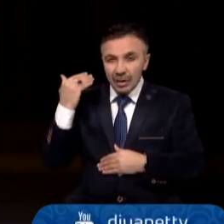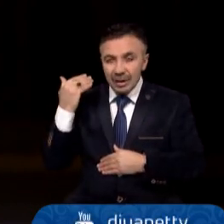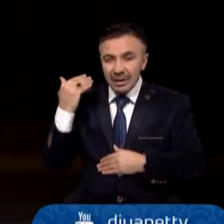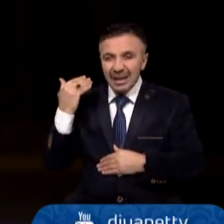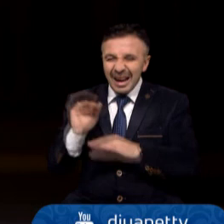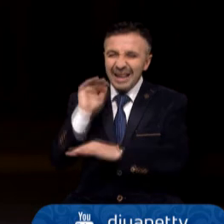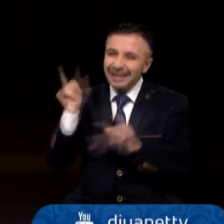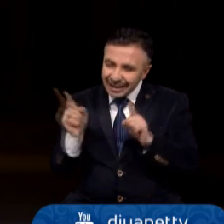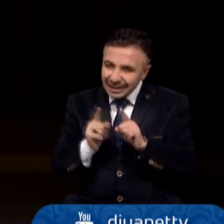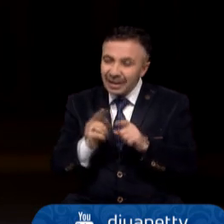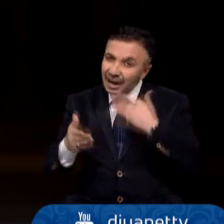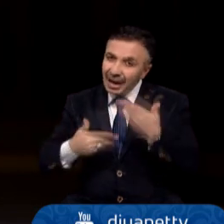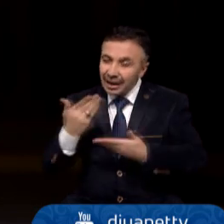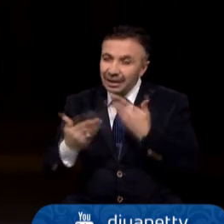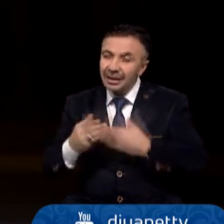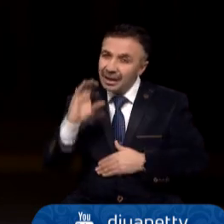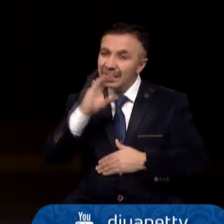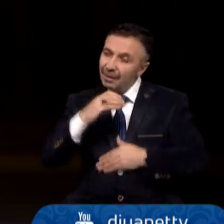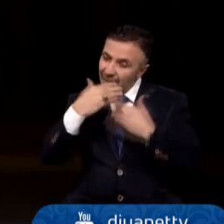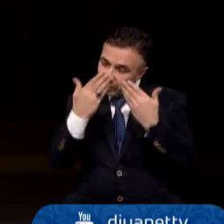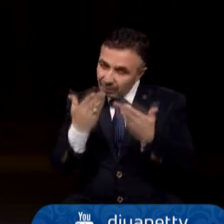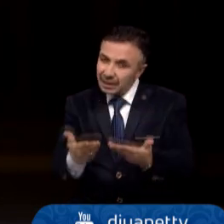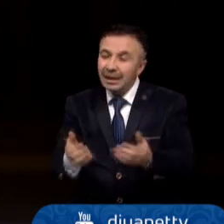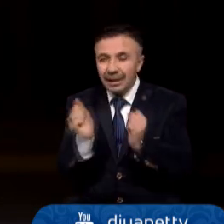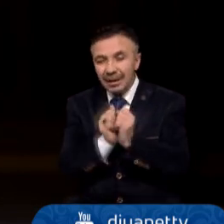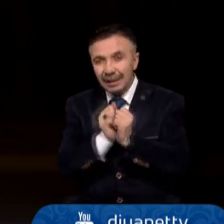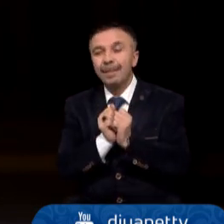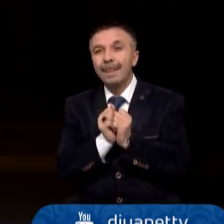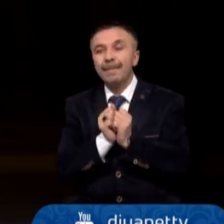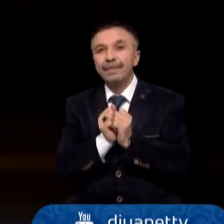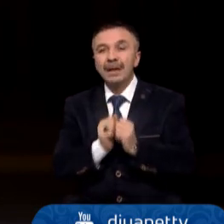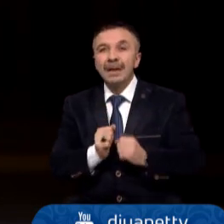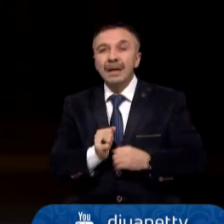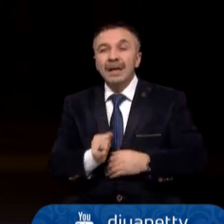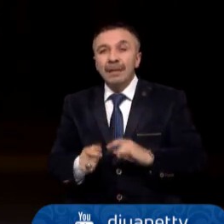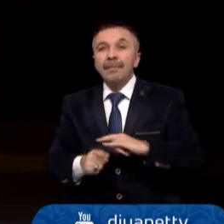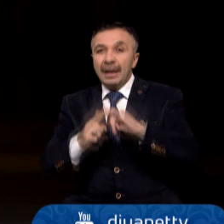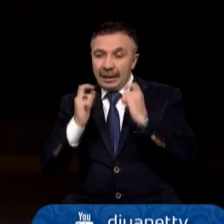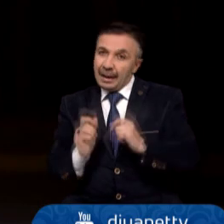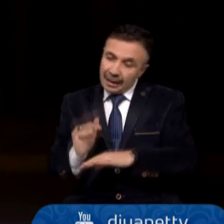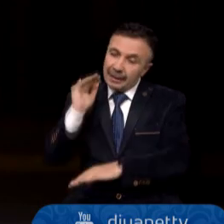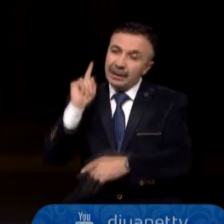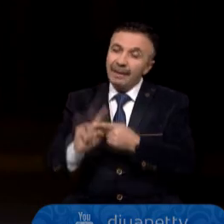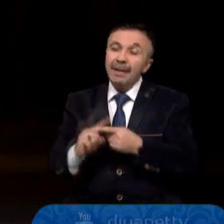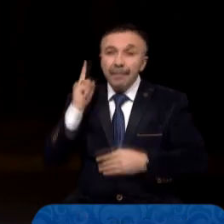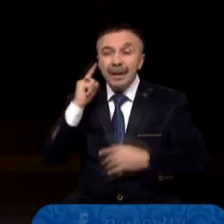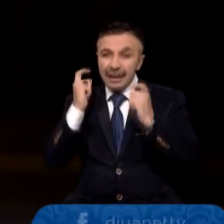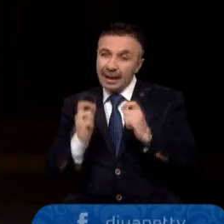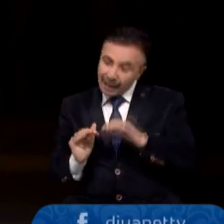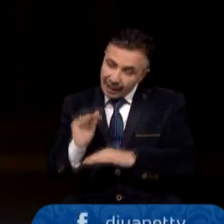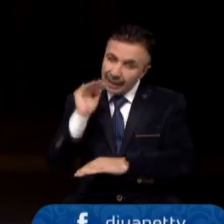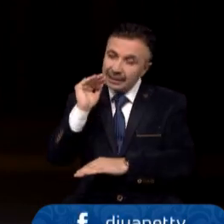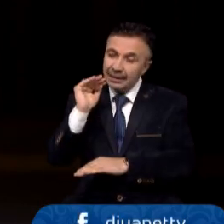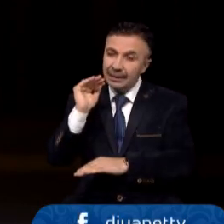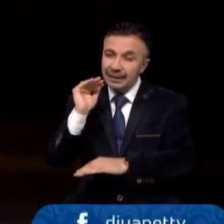İslam öncesi hayatımdan kısaca söz ettik Müslümanlığı kabul etmesiyle birlikte Mekke